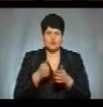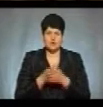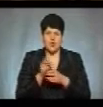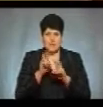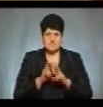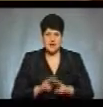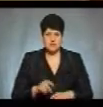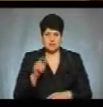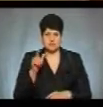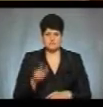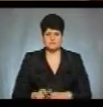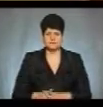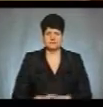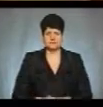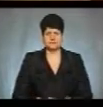пацієнта.